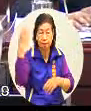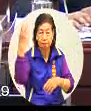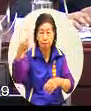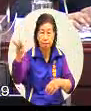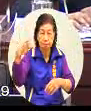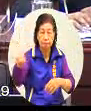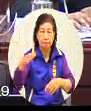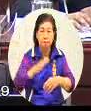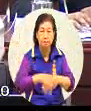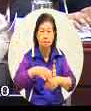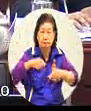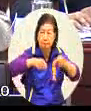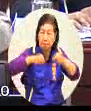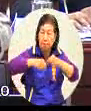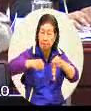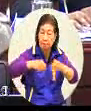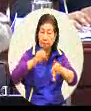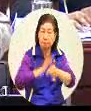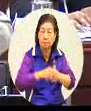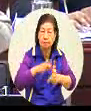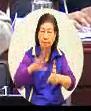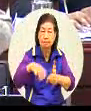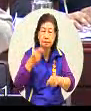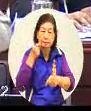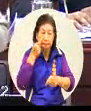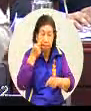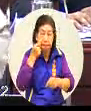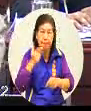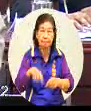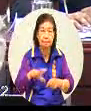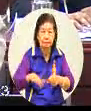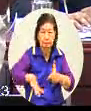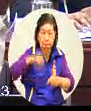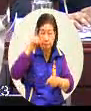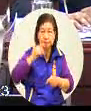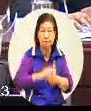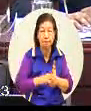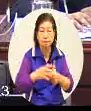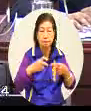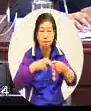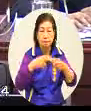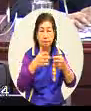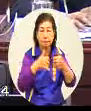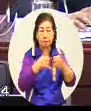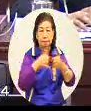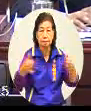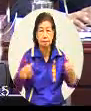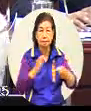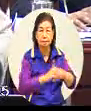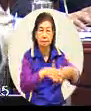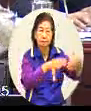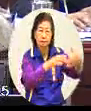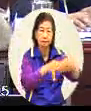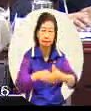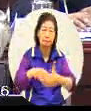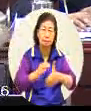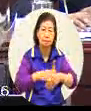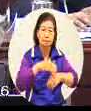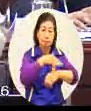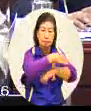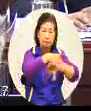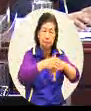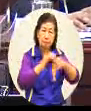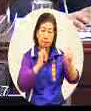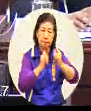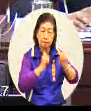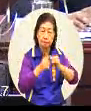那么简单，所以说今天是初步，我们的李议员，带那么多乡亲来这来表达